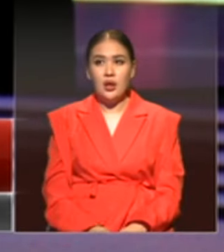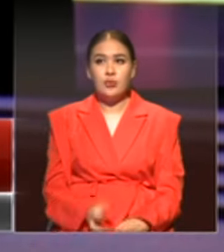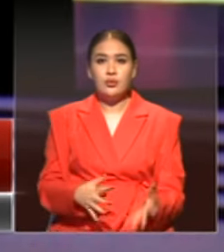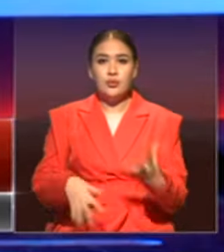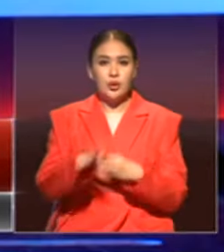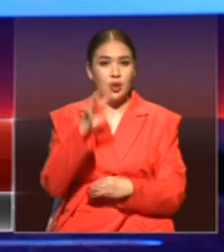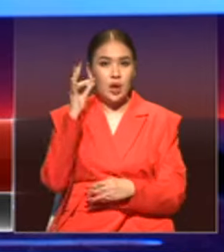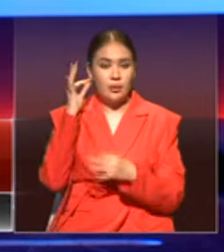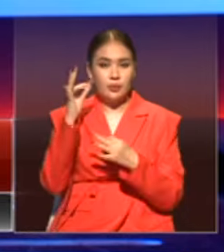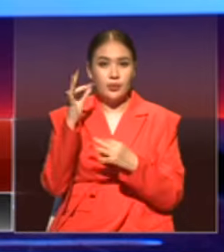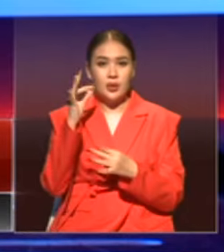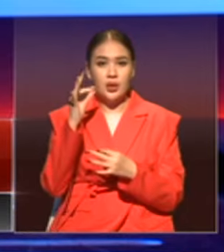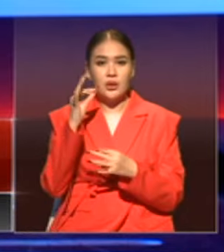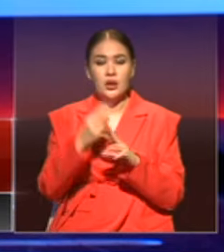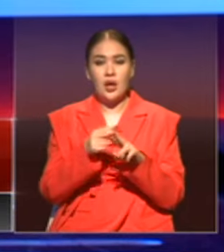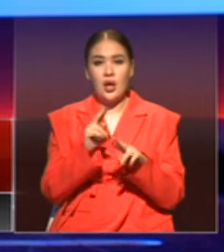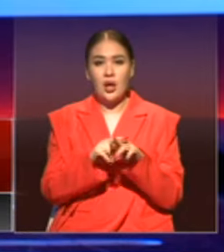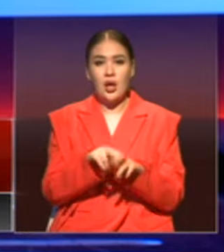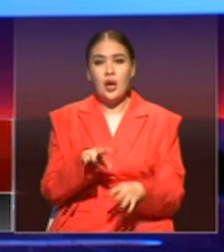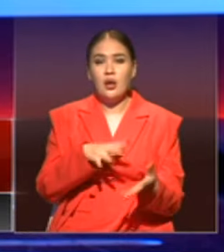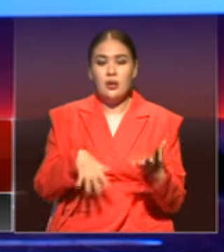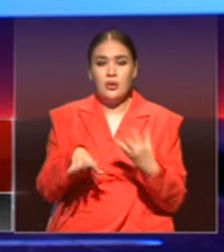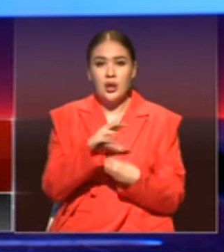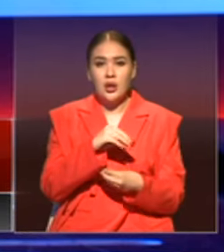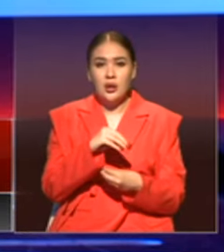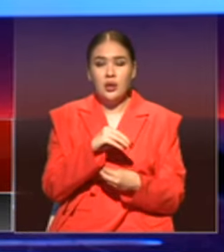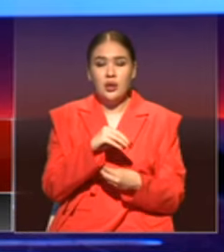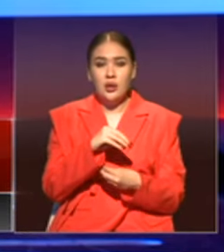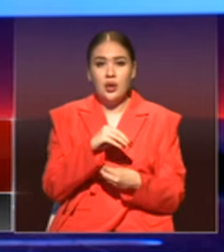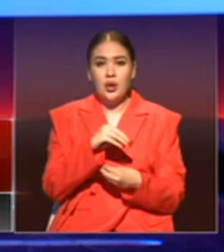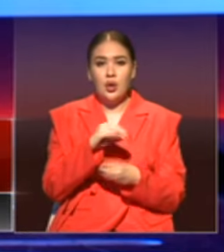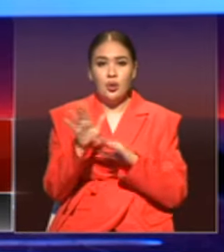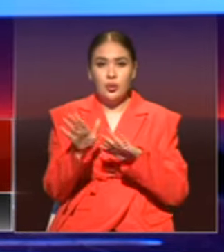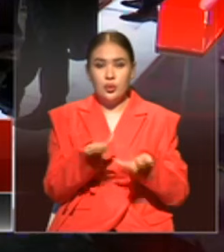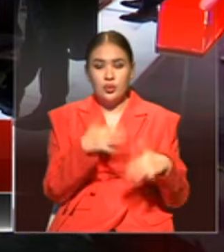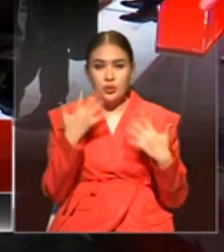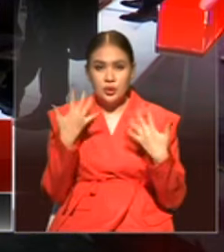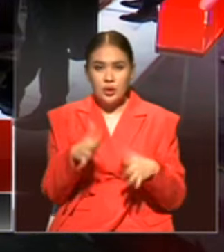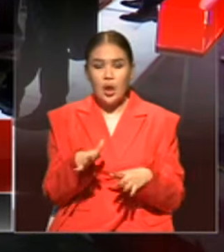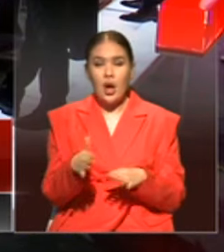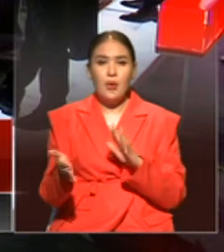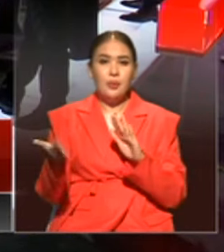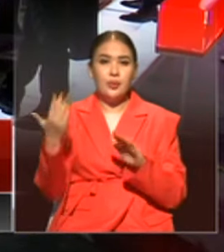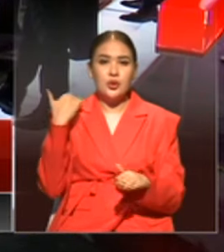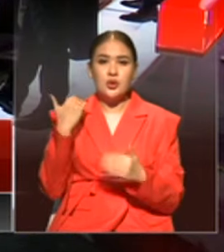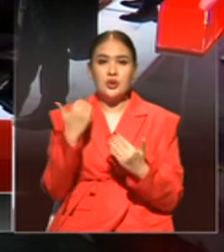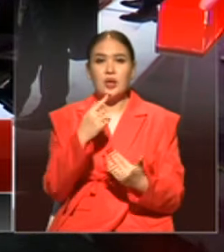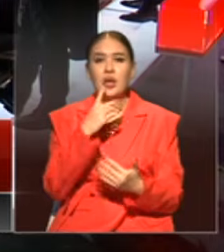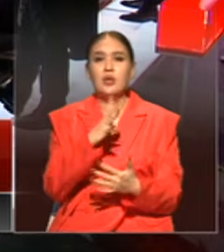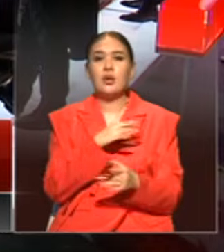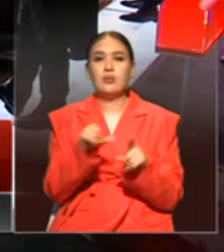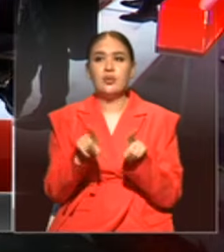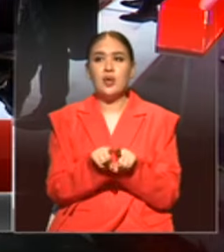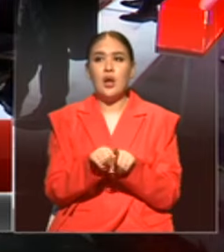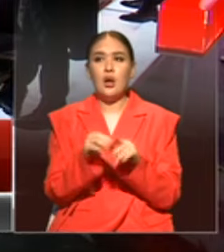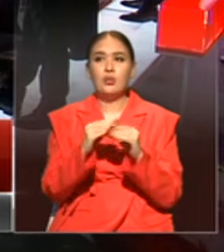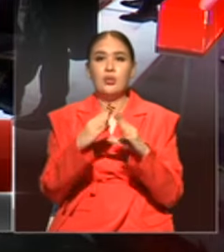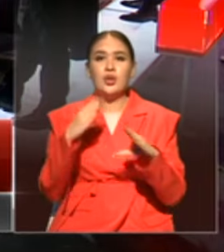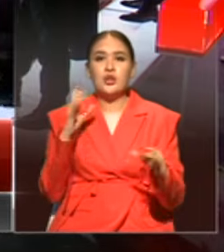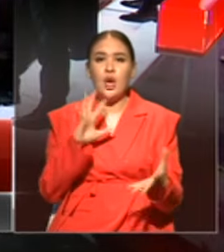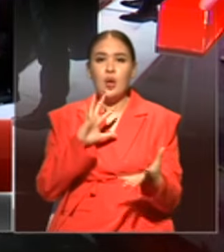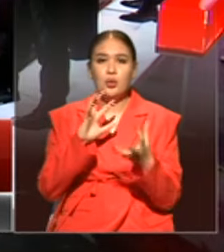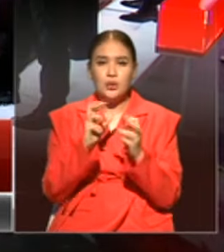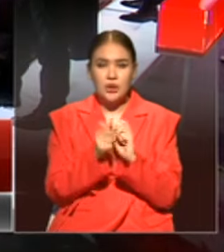операторы жеке меншіктен мемлекеттік меншікке өтті. Егер де бұрын жаңағыдай сіз айтқандай жаңағыдай машиналарды утилизациялау ол